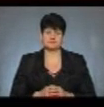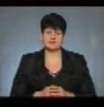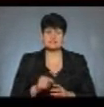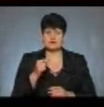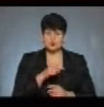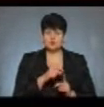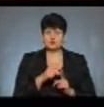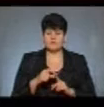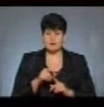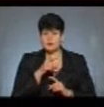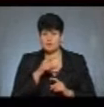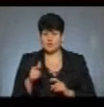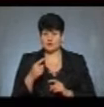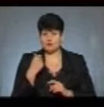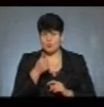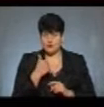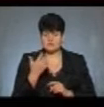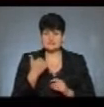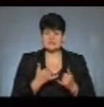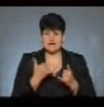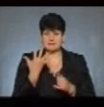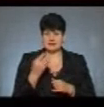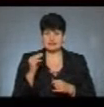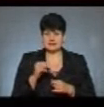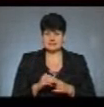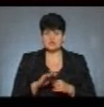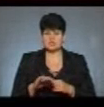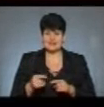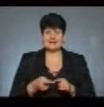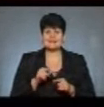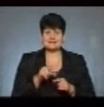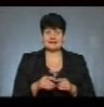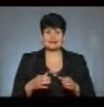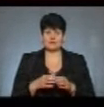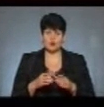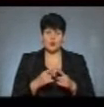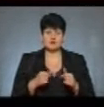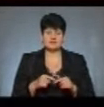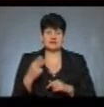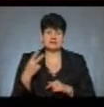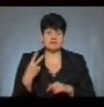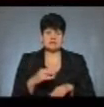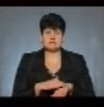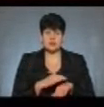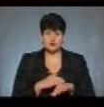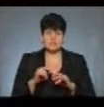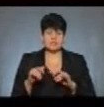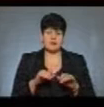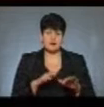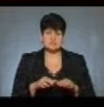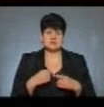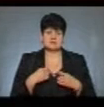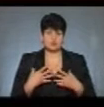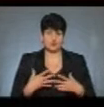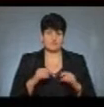За його словами, протягом року для 5000 дітей цих категорій організували 20 благодійних акцій та святкових